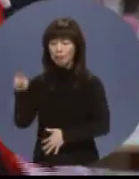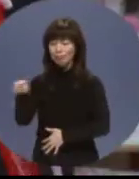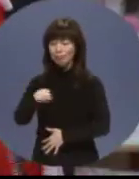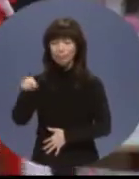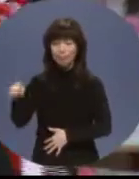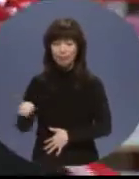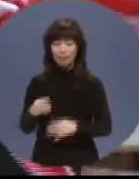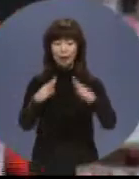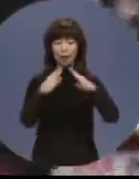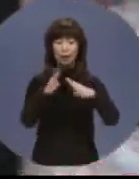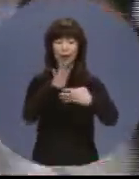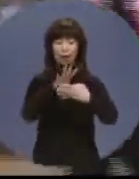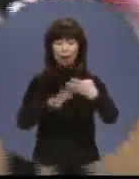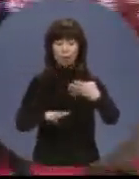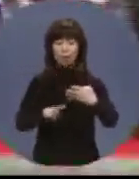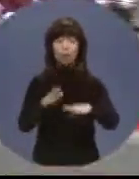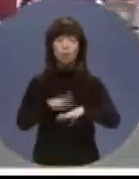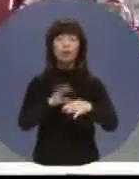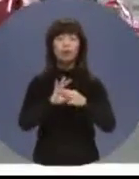得できるというものです。